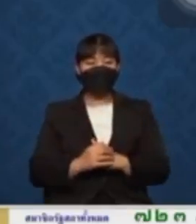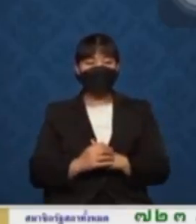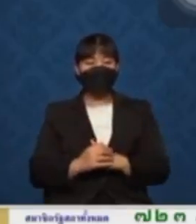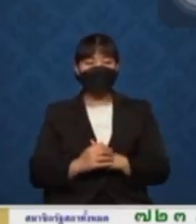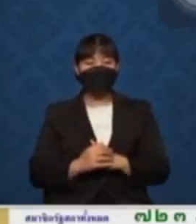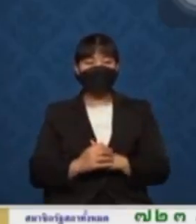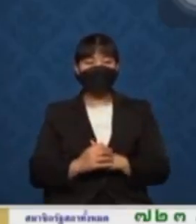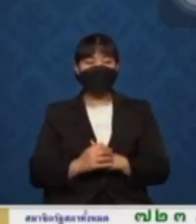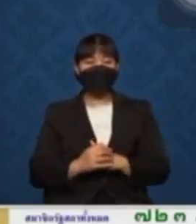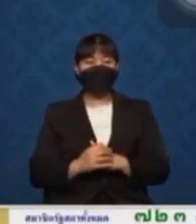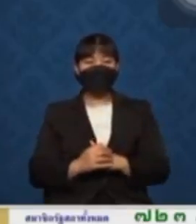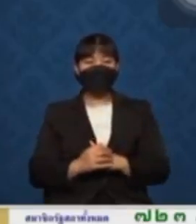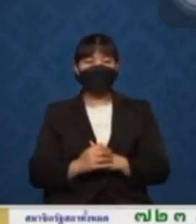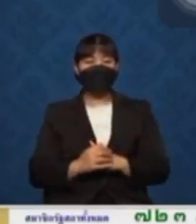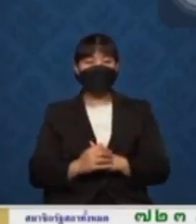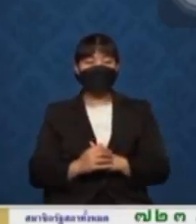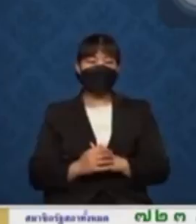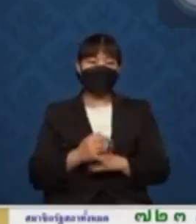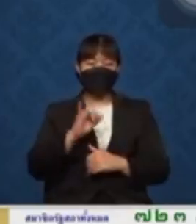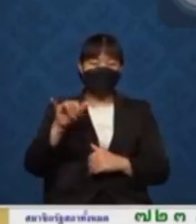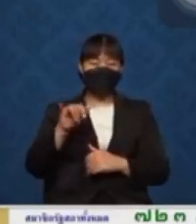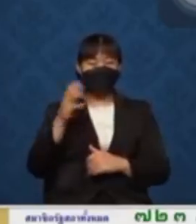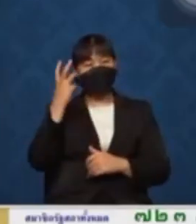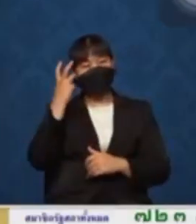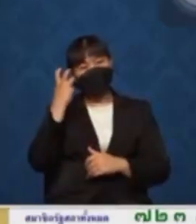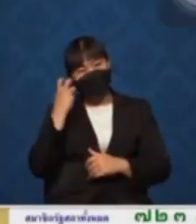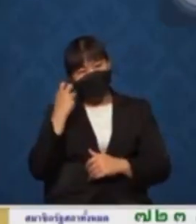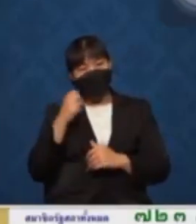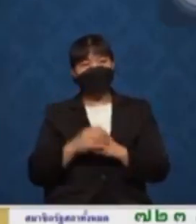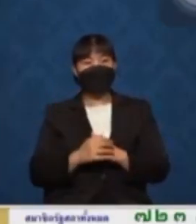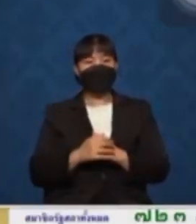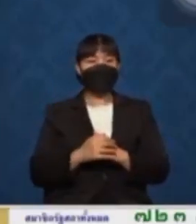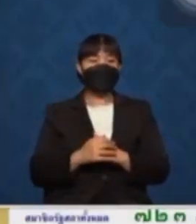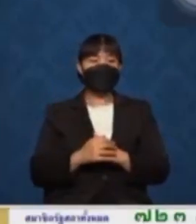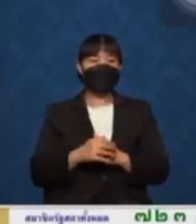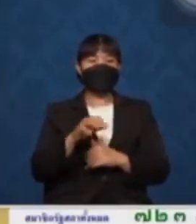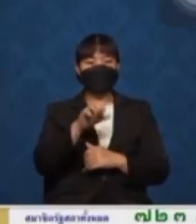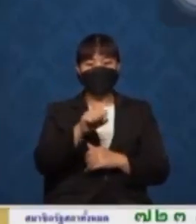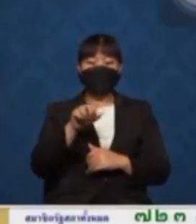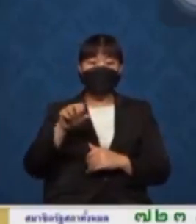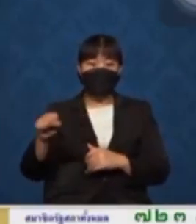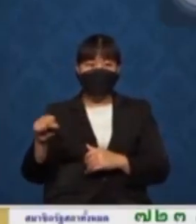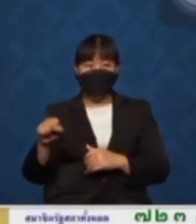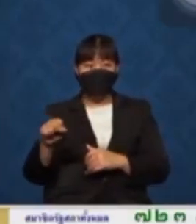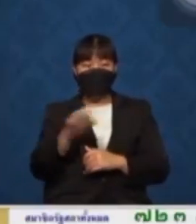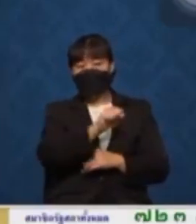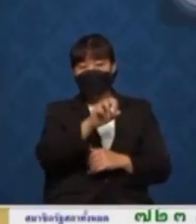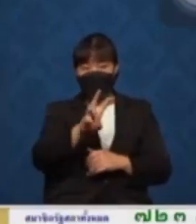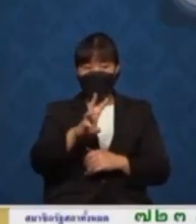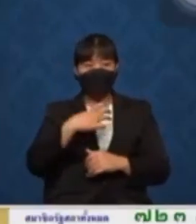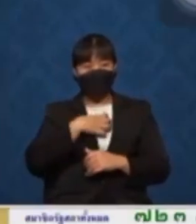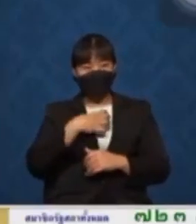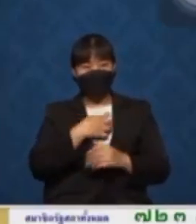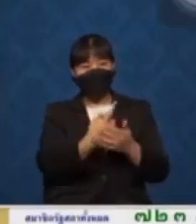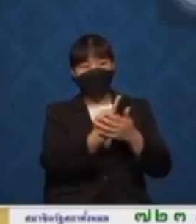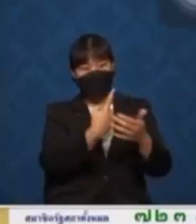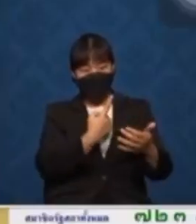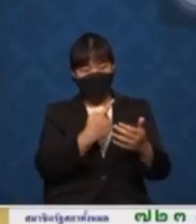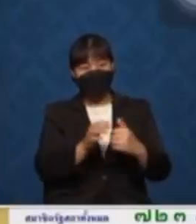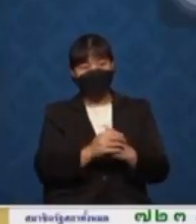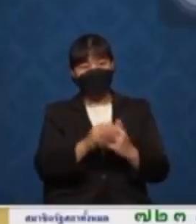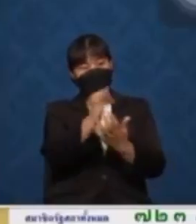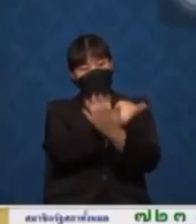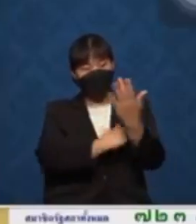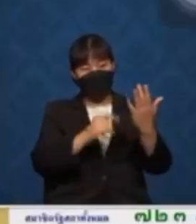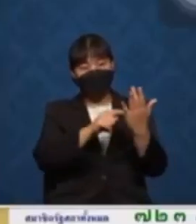จจุบันหลายท่านที่กังวลนะครับว่าวุฒิสภาเนี่ยควรจะมีอยู่เพื่อเป็นตัวแทนของจังหวัดหลายจังหวัดที่อาจจะมีจำนวนประชากรน้